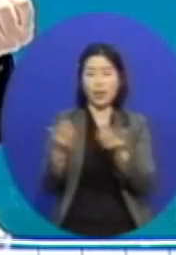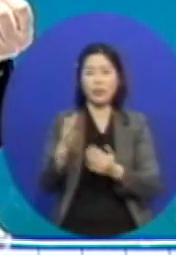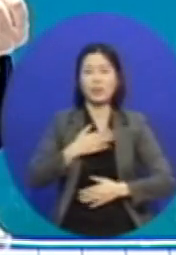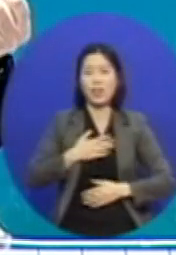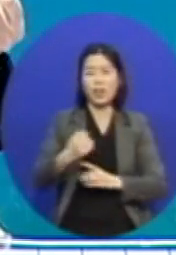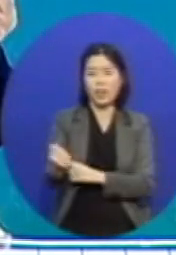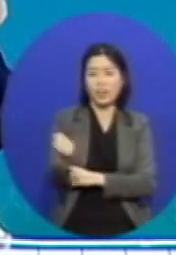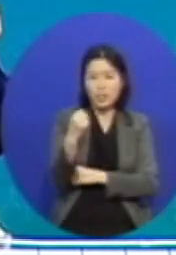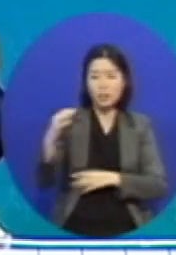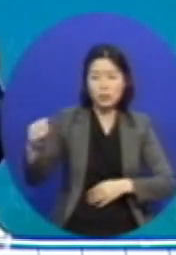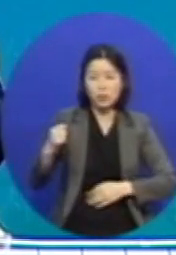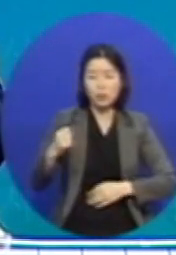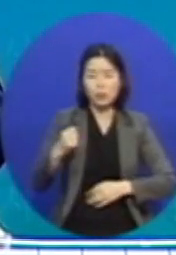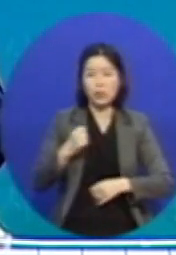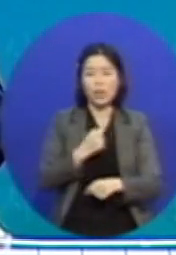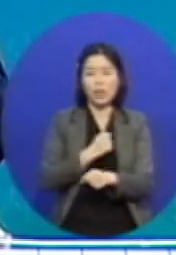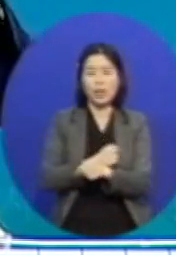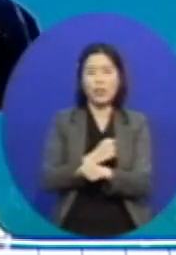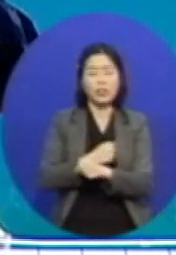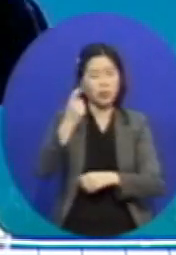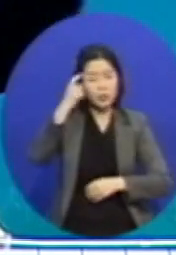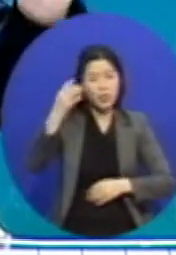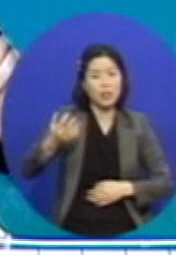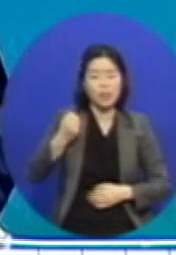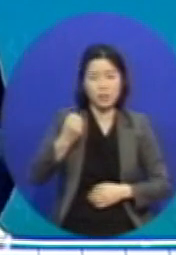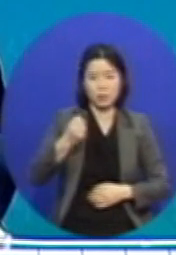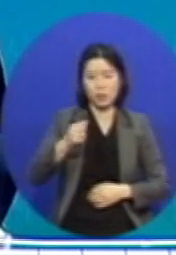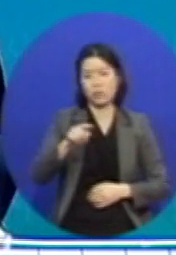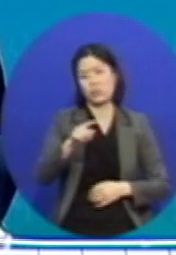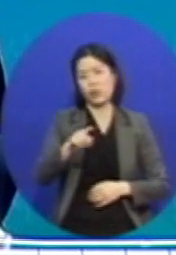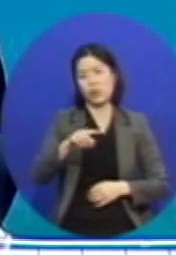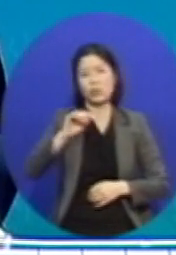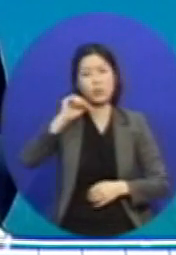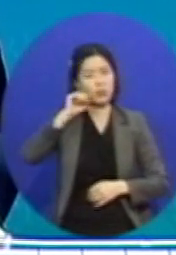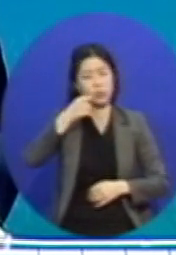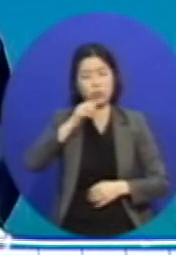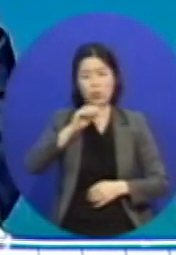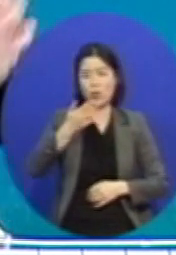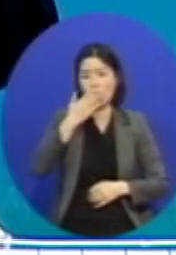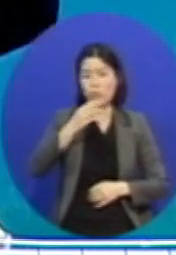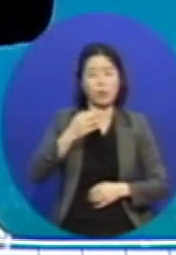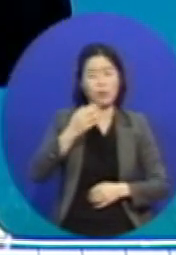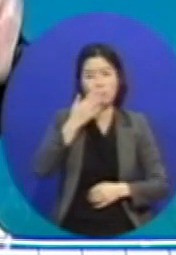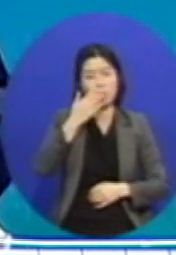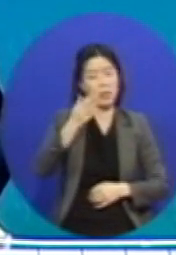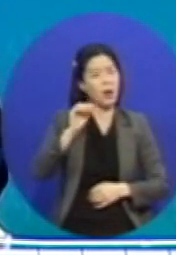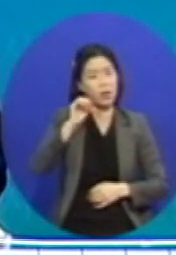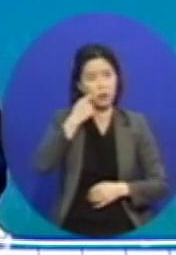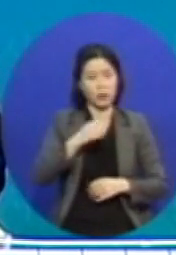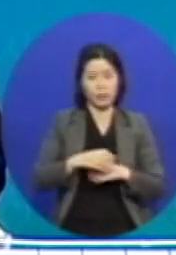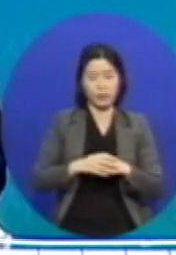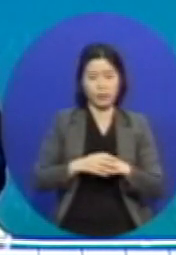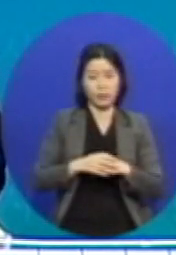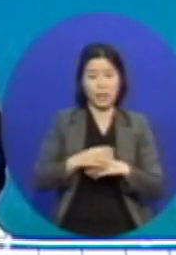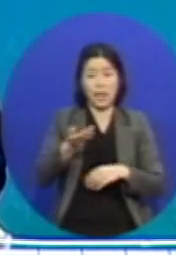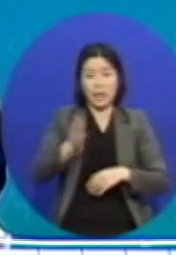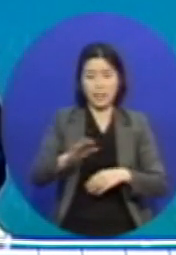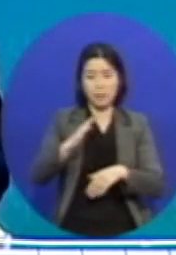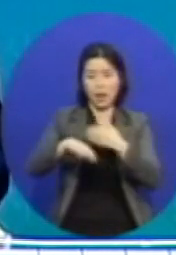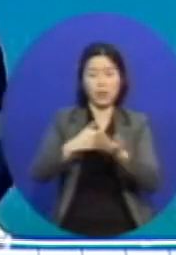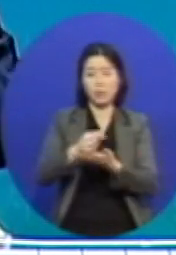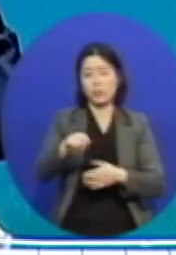힘으로 해야 된다고 생각하면 이건 불가능한 이쁘죠 근데 하나님은 그렇게 하지 않으셨어요